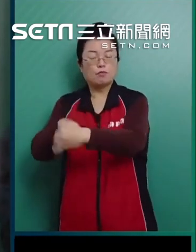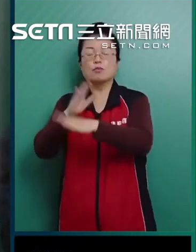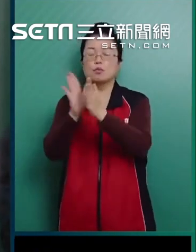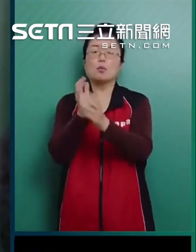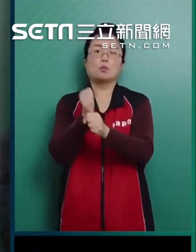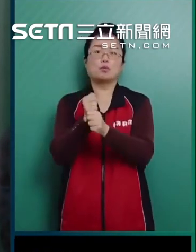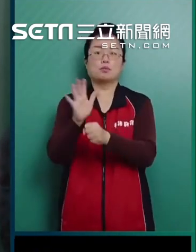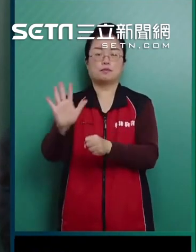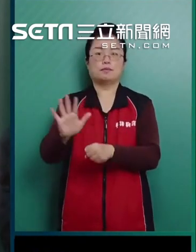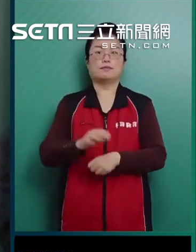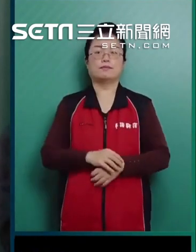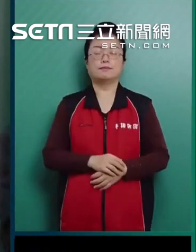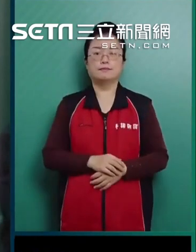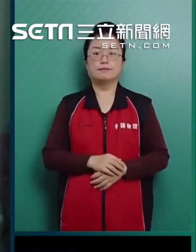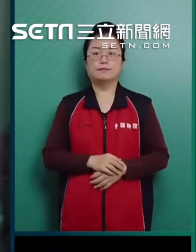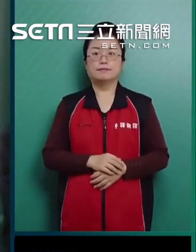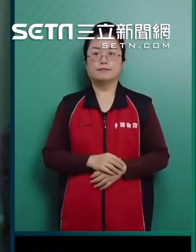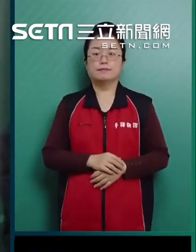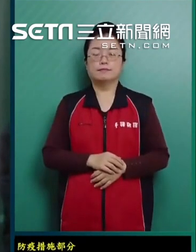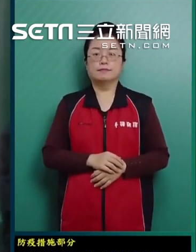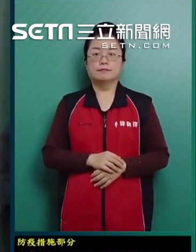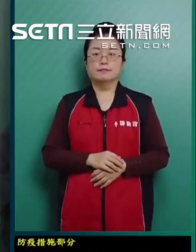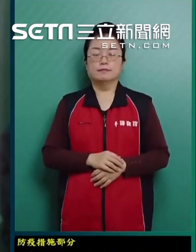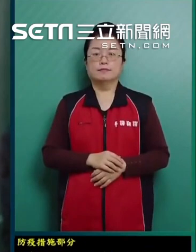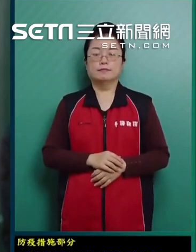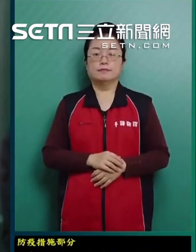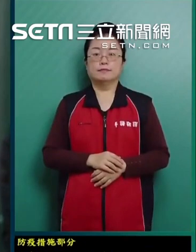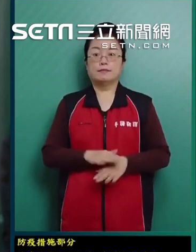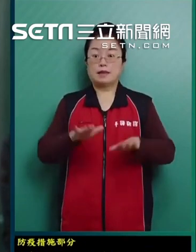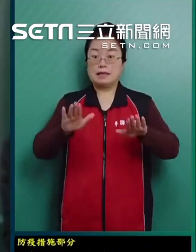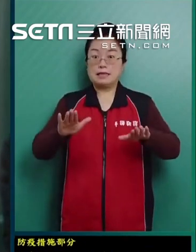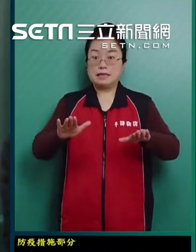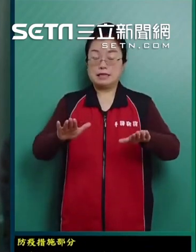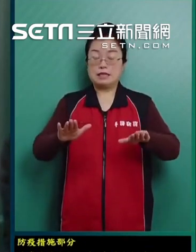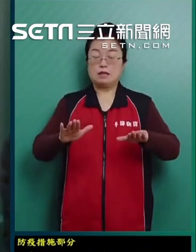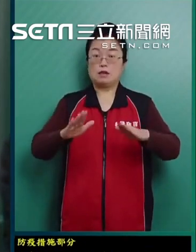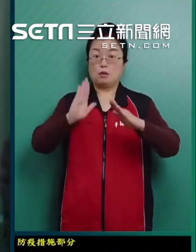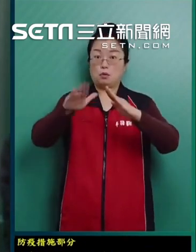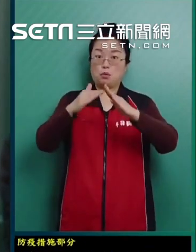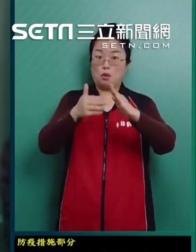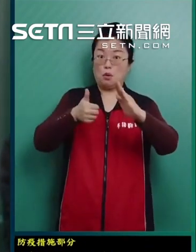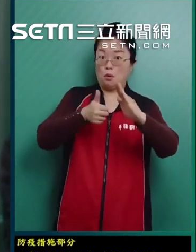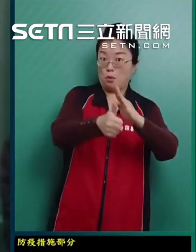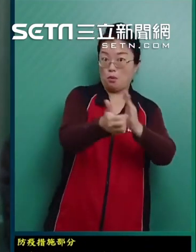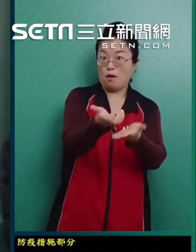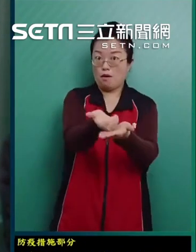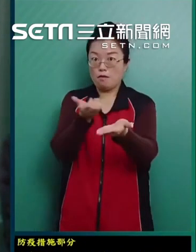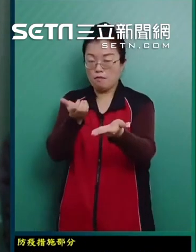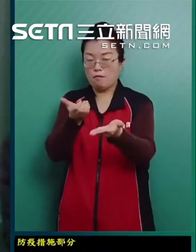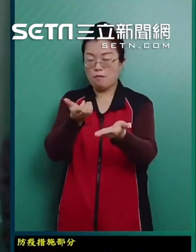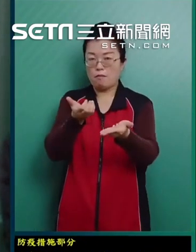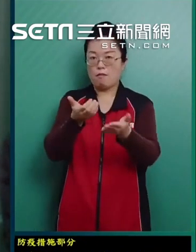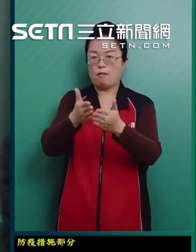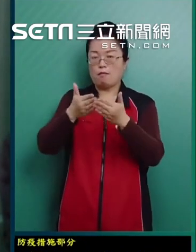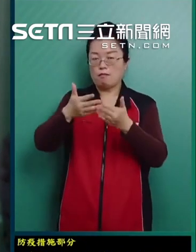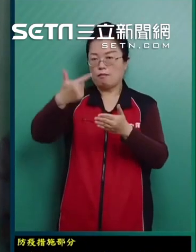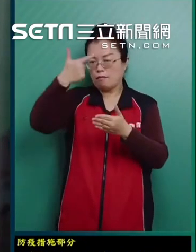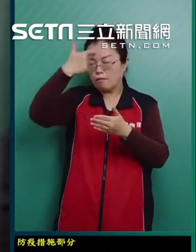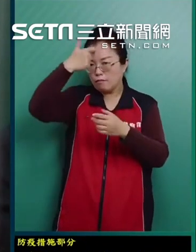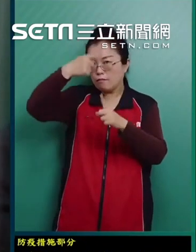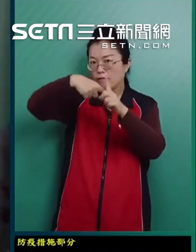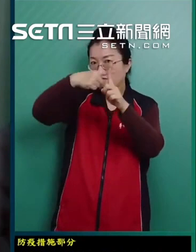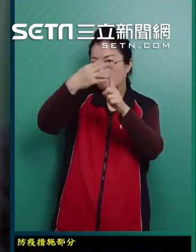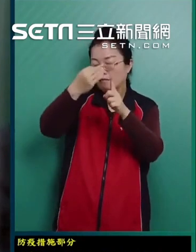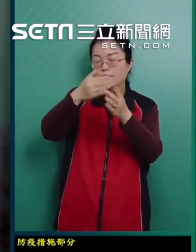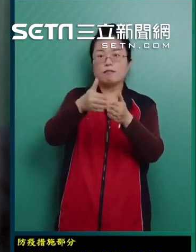学了，那入学前在家里面那么都要量体温，入校量体温，下午上课之前量体温，这个基本